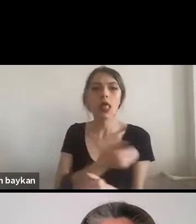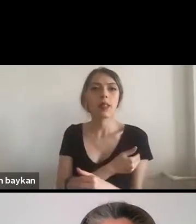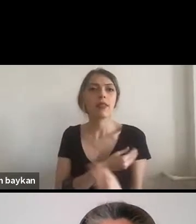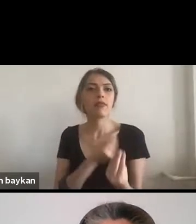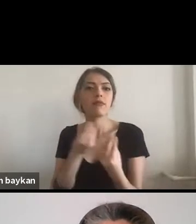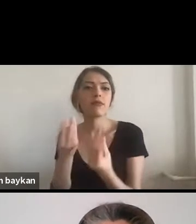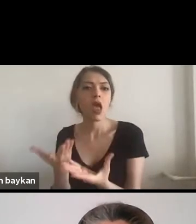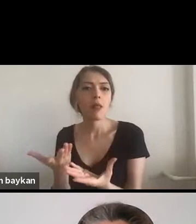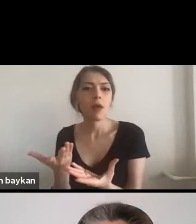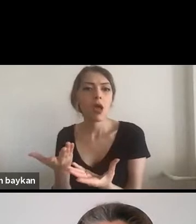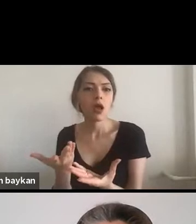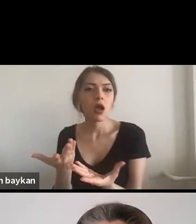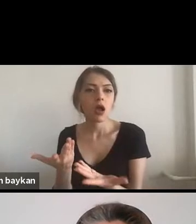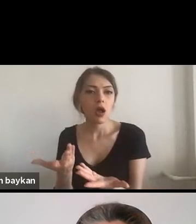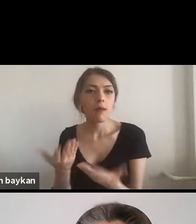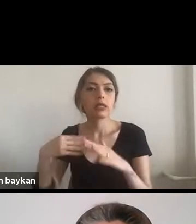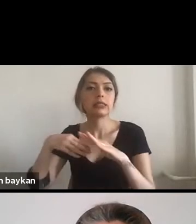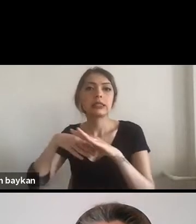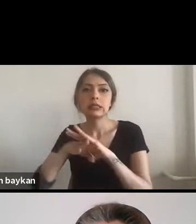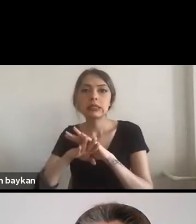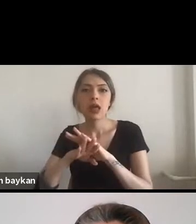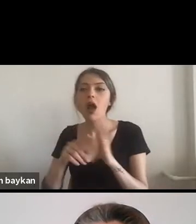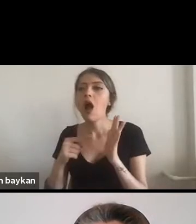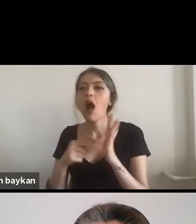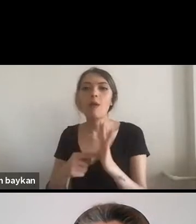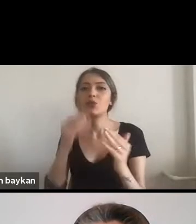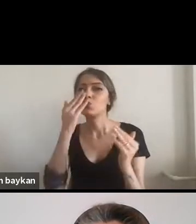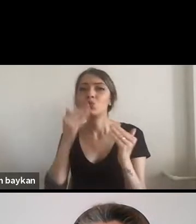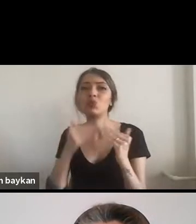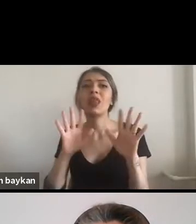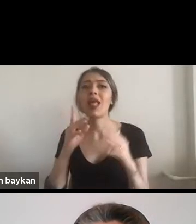zaten sığınakların asıl amacına uygun olmadığını gösteriyor.